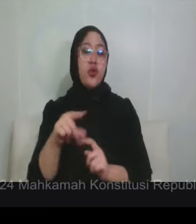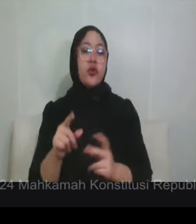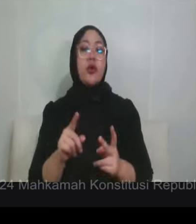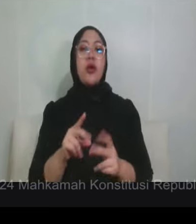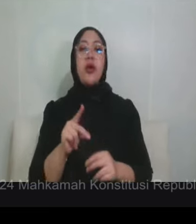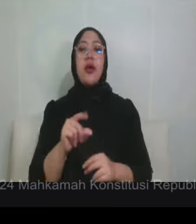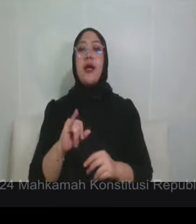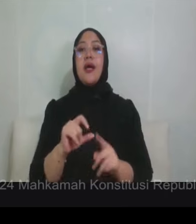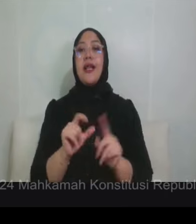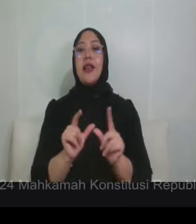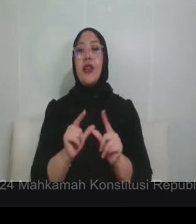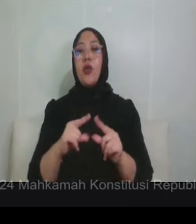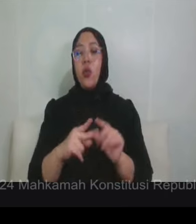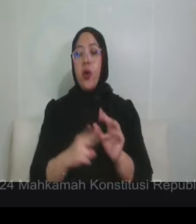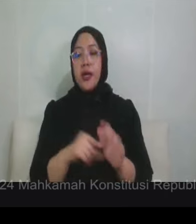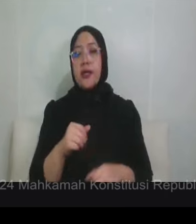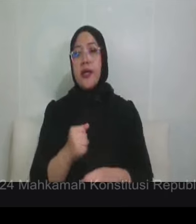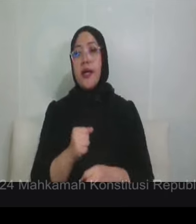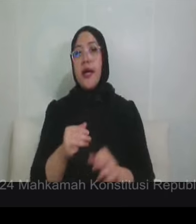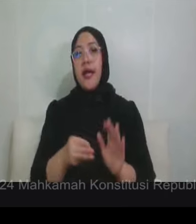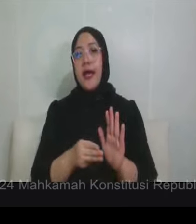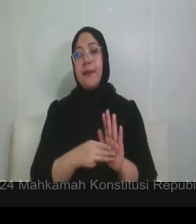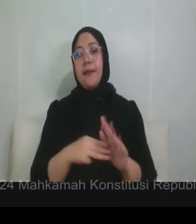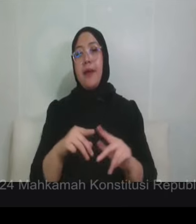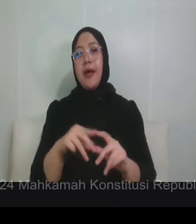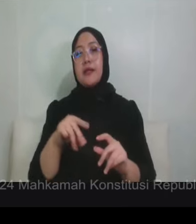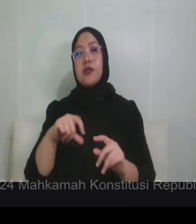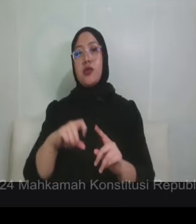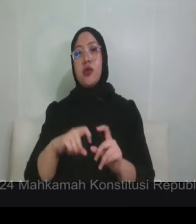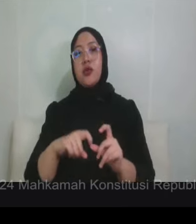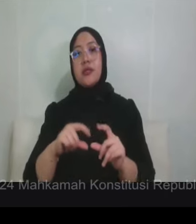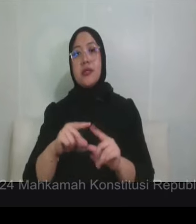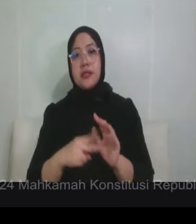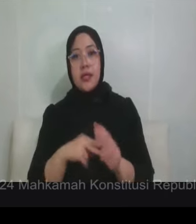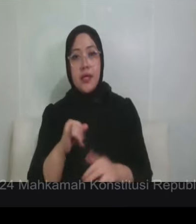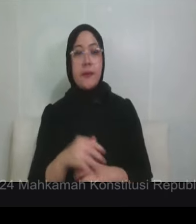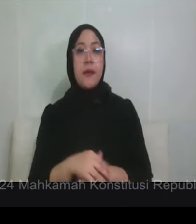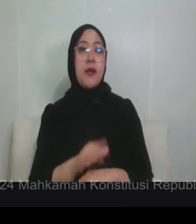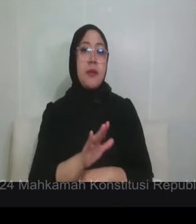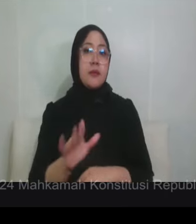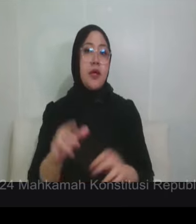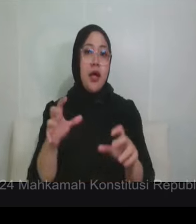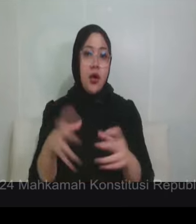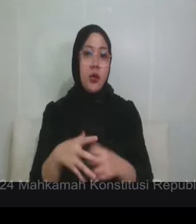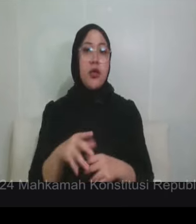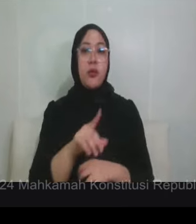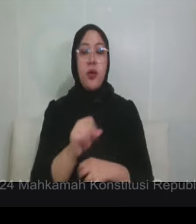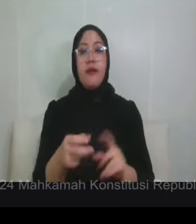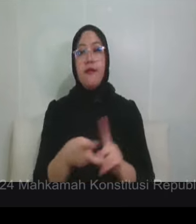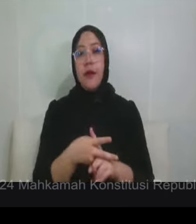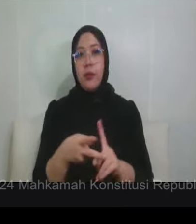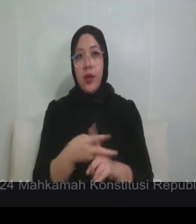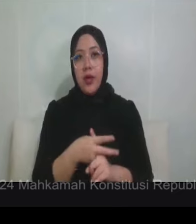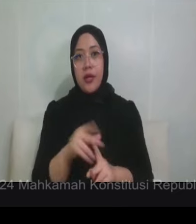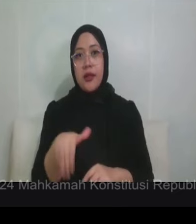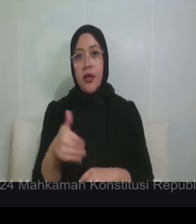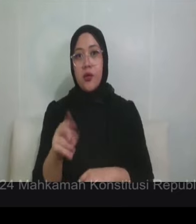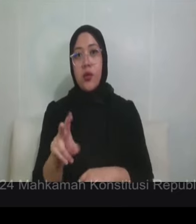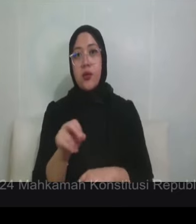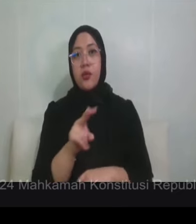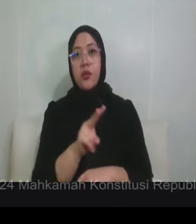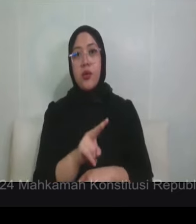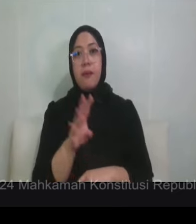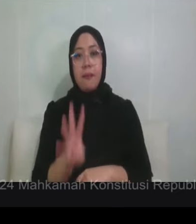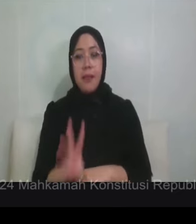arsulsani masing-masing sebagai anggota pada hari Senin tanggal 5 bulan Februari tahun 2024 yang